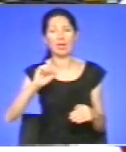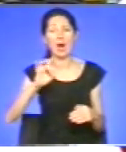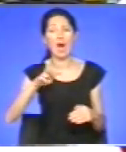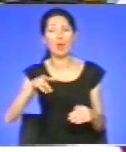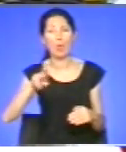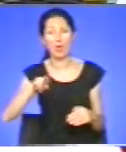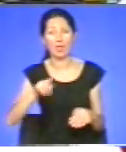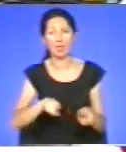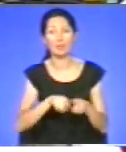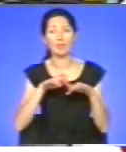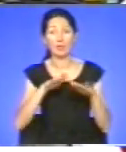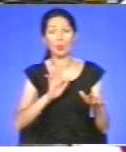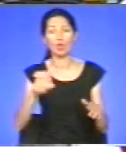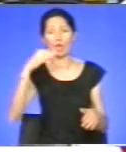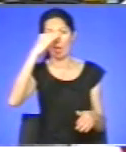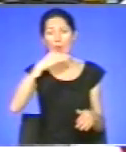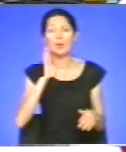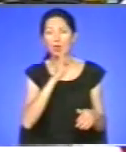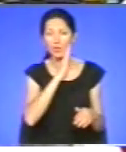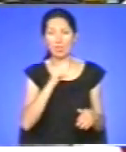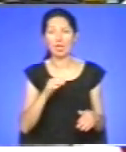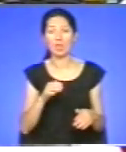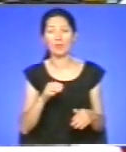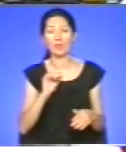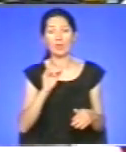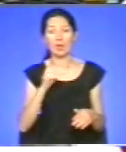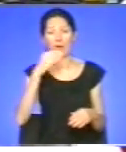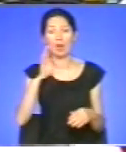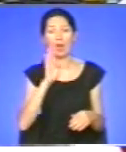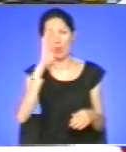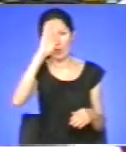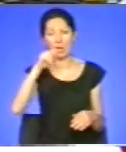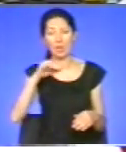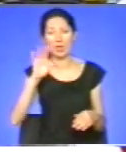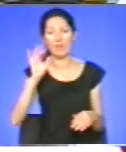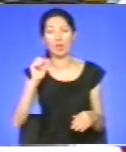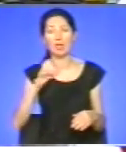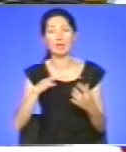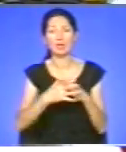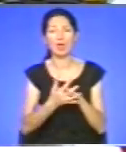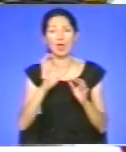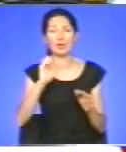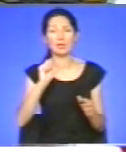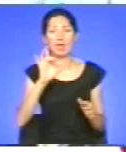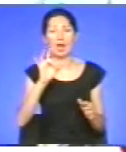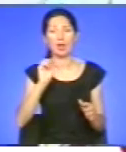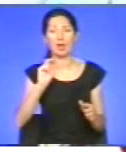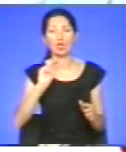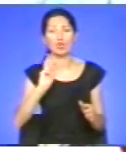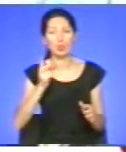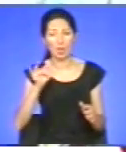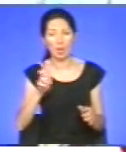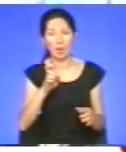будуть відбуватися на батьківщині пана Івана в Саранчуках Бережанського району і в місті Тернополі. В